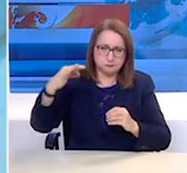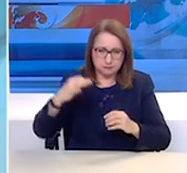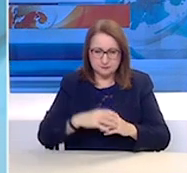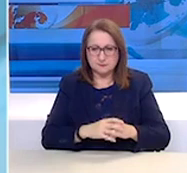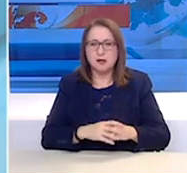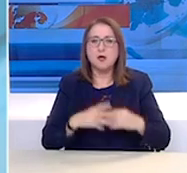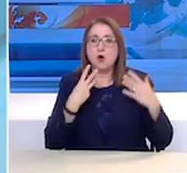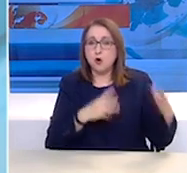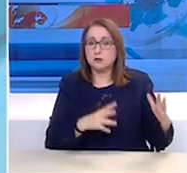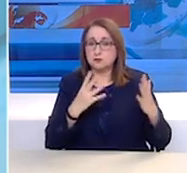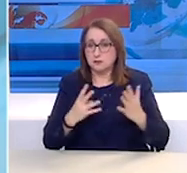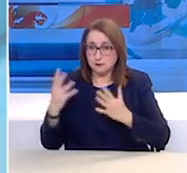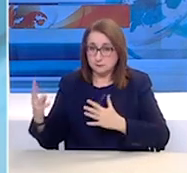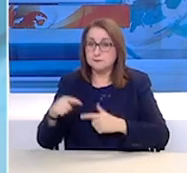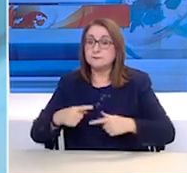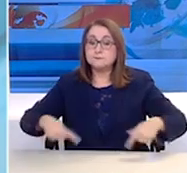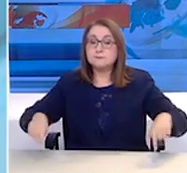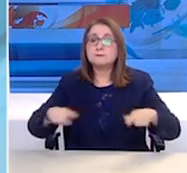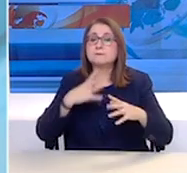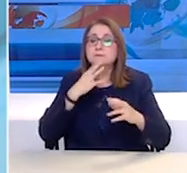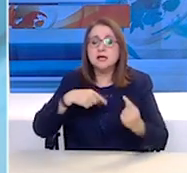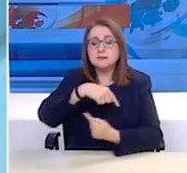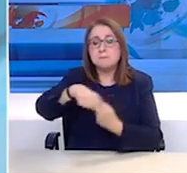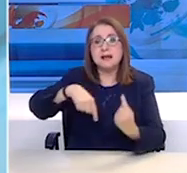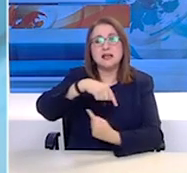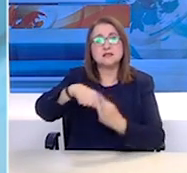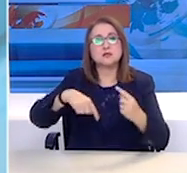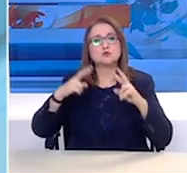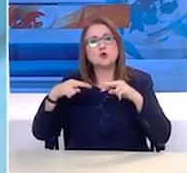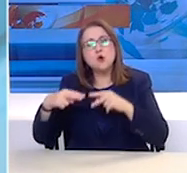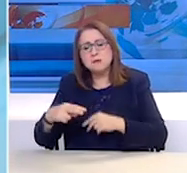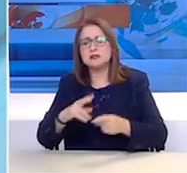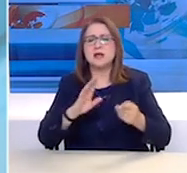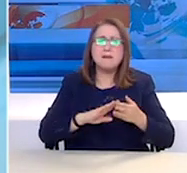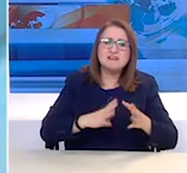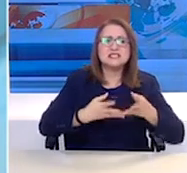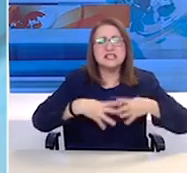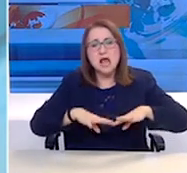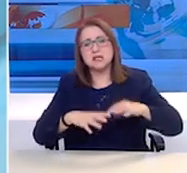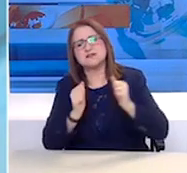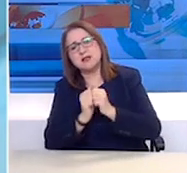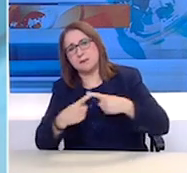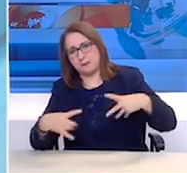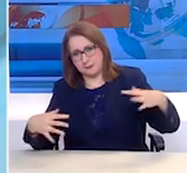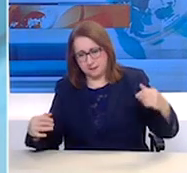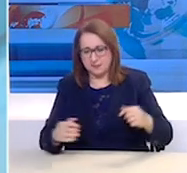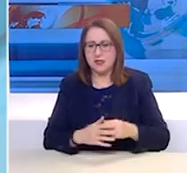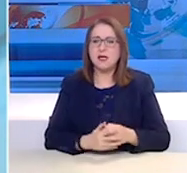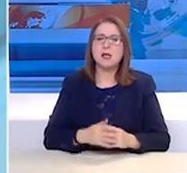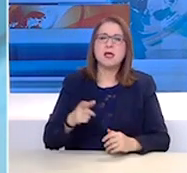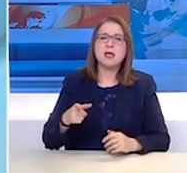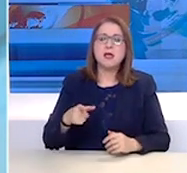899 είναι επαφές γνωστού κρούσματος. 72 συμπολίτες μας νοσηλεύονται